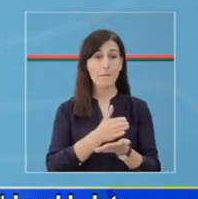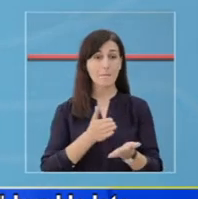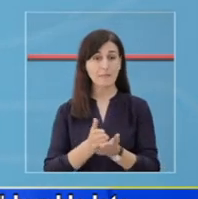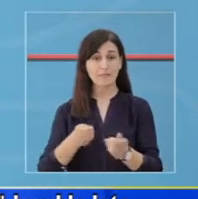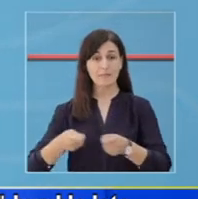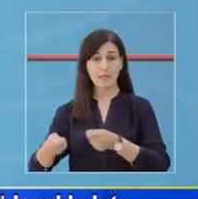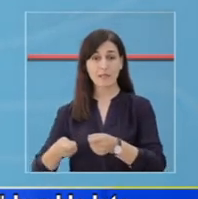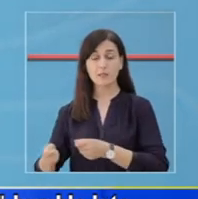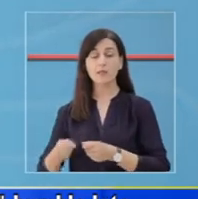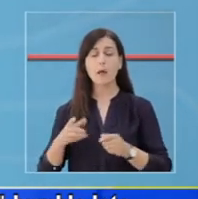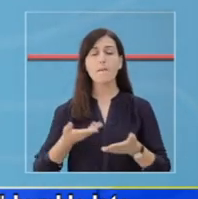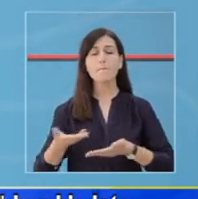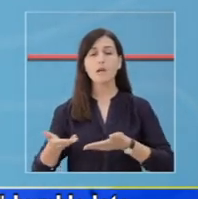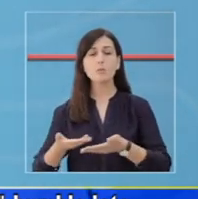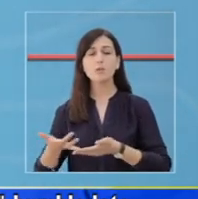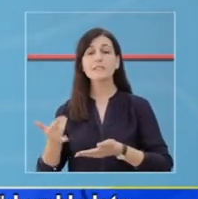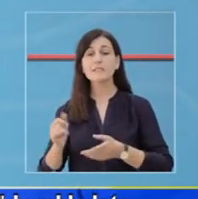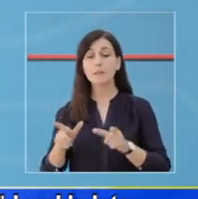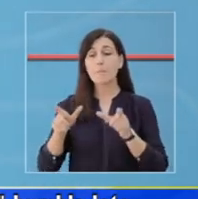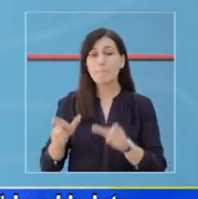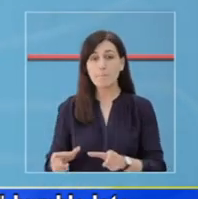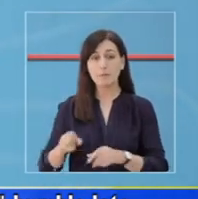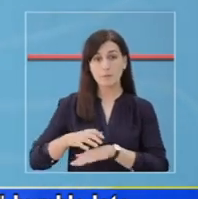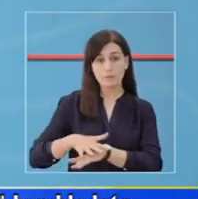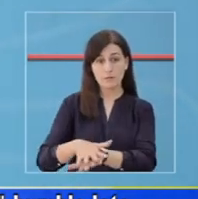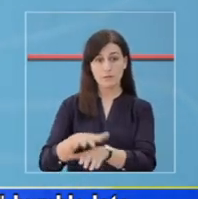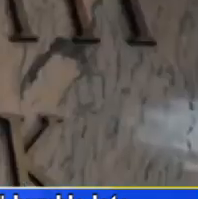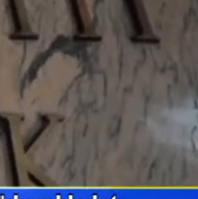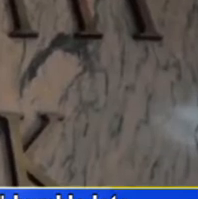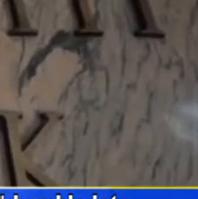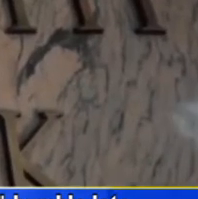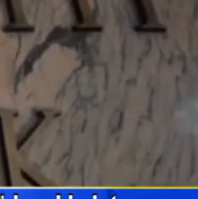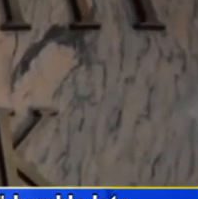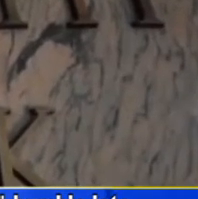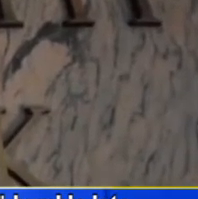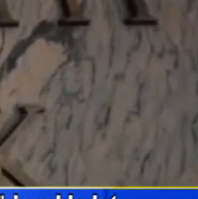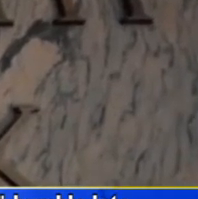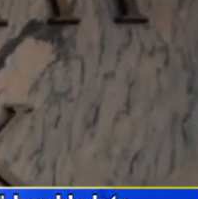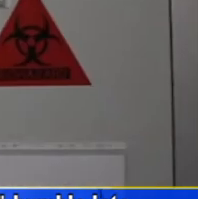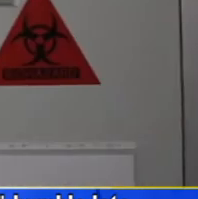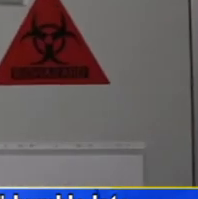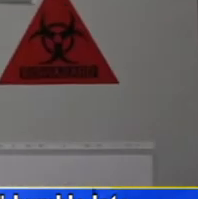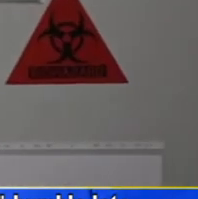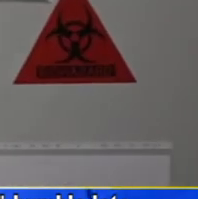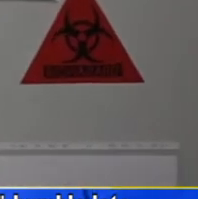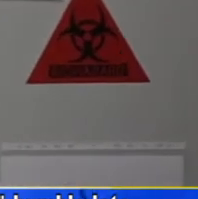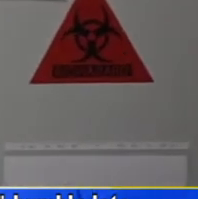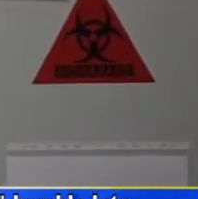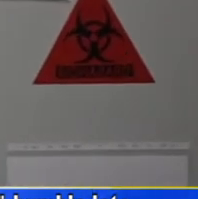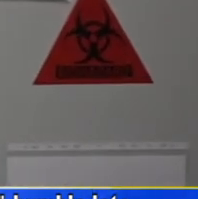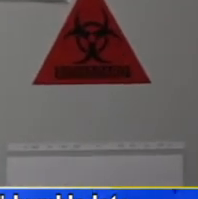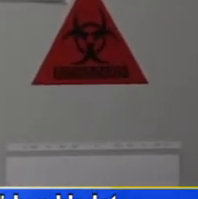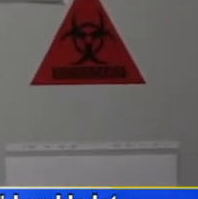kryer 320 testime për të dyshuar të prekur me COVID-19, nga të cilët janë konfirmuar 53 raste